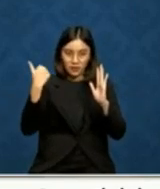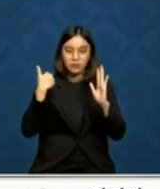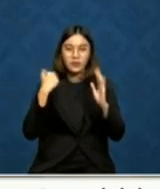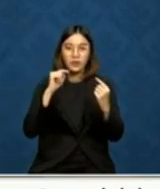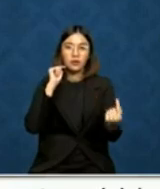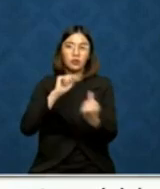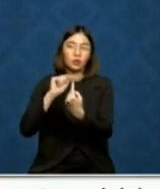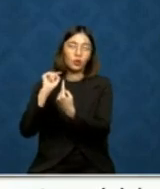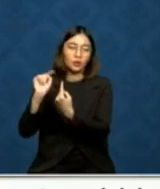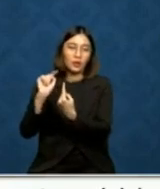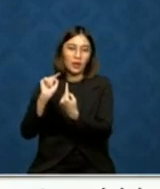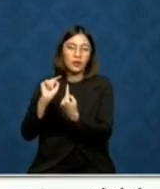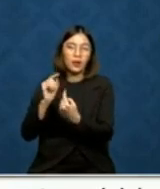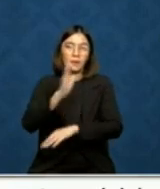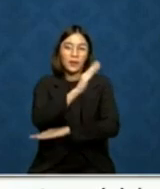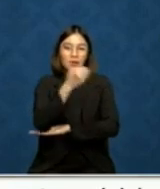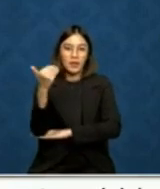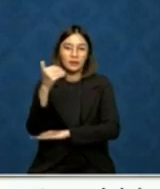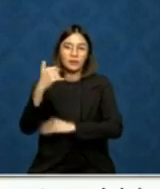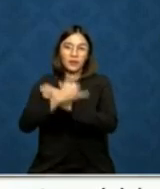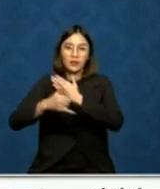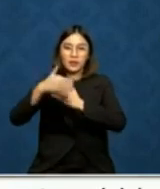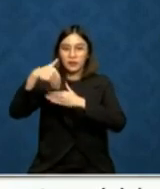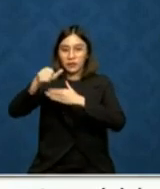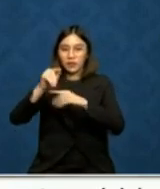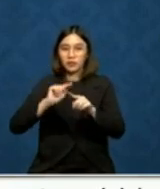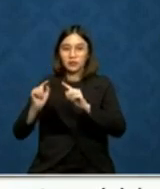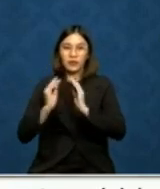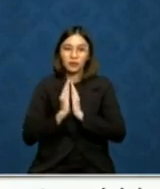สอดคล้องกับนานาประเทศขอบคุณครับ